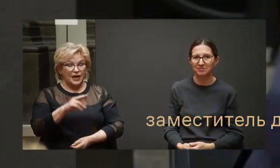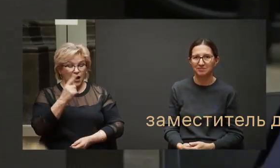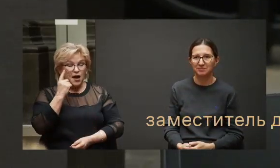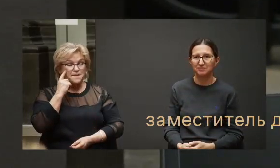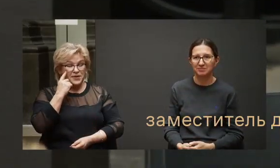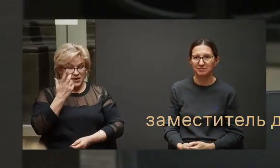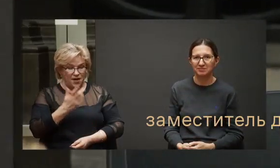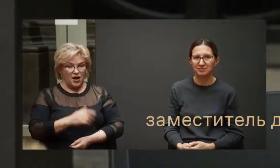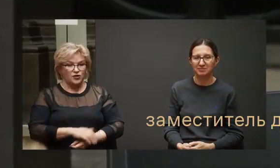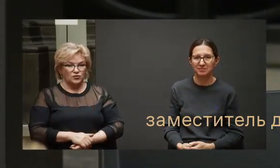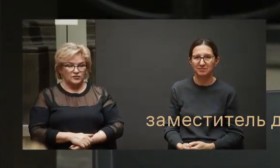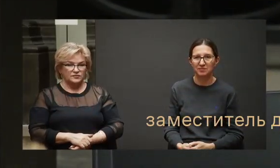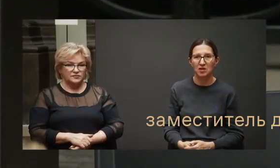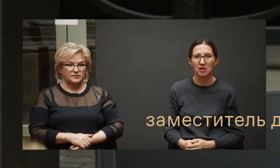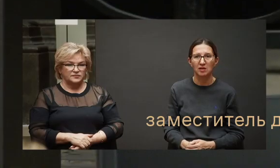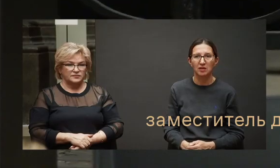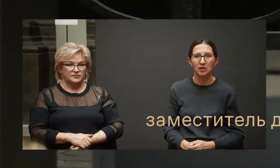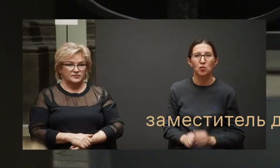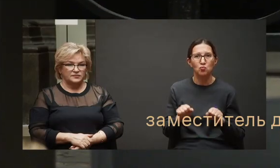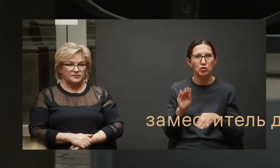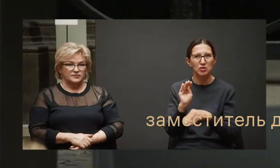понимаю. Если можно, со звуком, друзья.